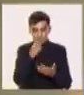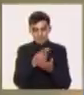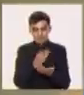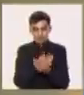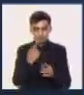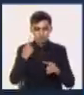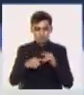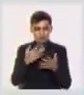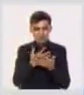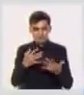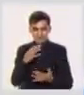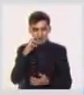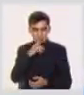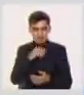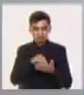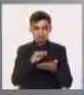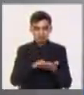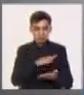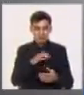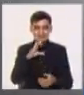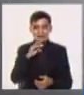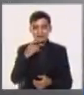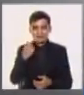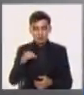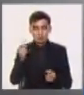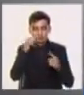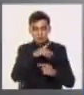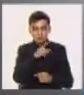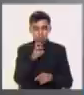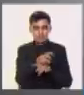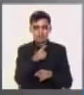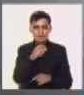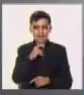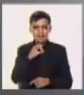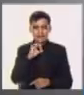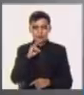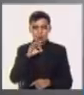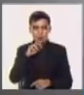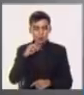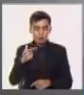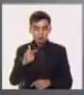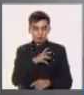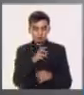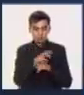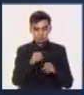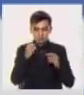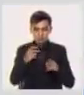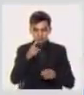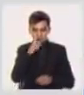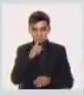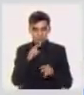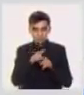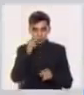данные. Например, пользователь «Домумед» Сергей Алабугин узнал, что он был на приеме у гинеколога. Но не всем удается зайти в мобильное приложение,